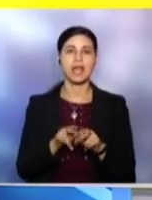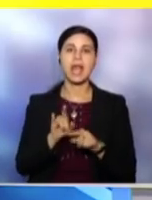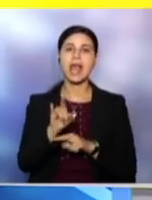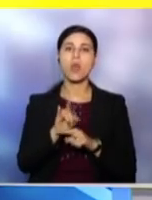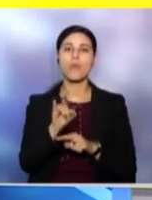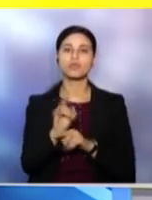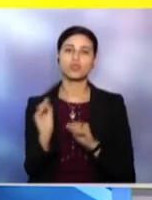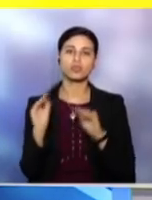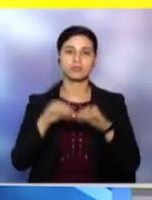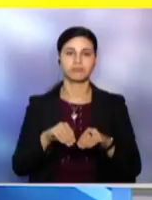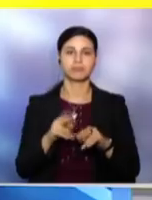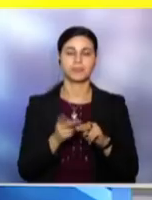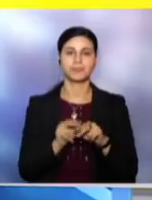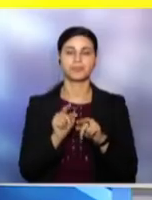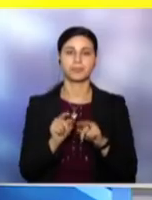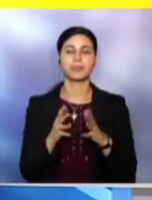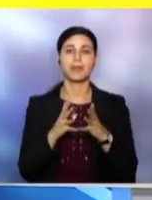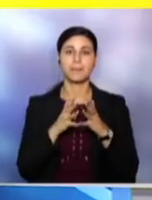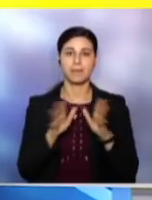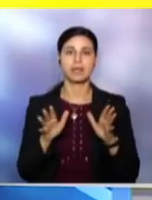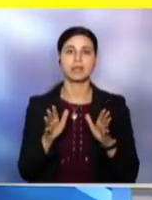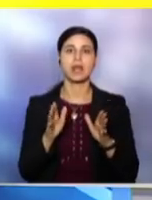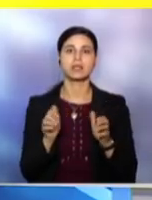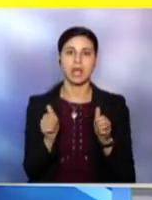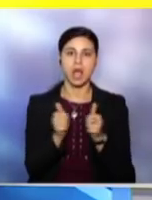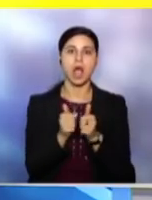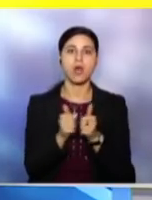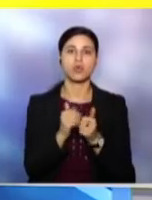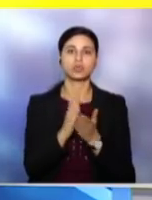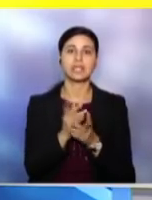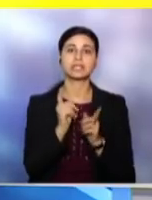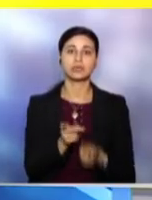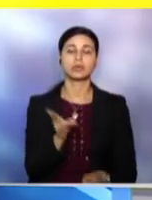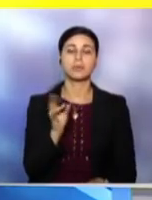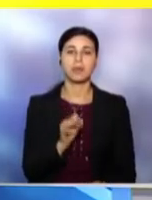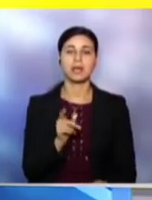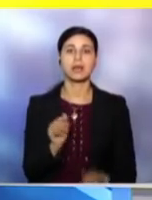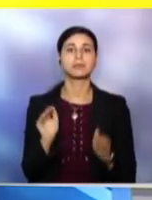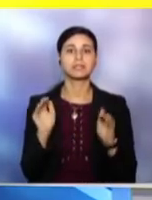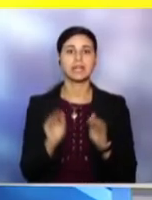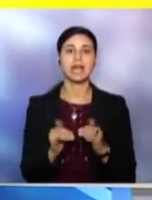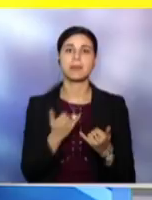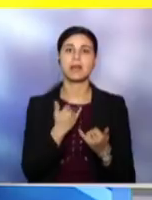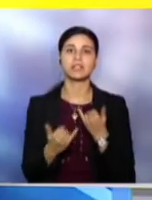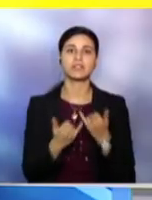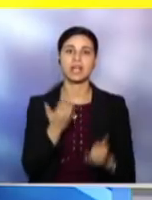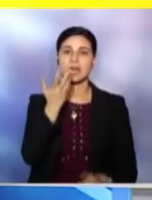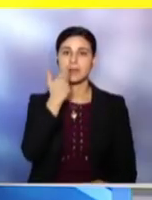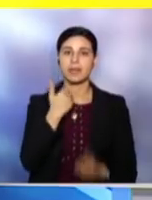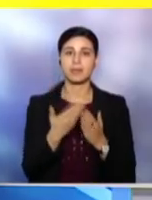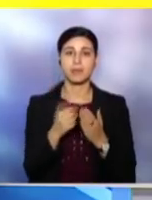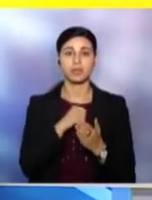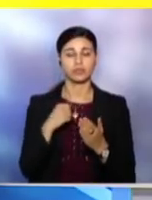ხელოვნური შემადგენლობის გამო, რომელიც მაქსიმალურად არის მიახლოებული ნატურალთან, მაგრამ ნაკლებად ყვითელია, მაგალითად